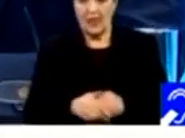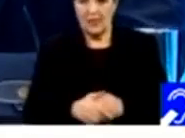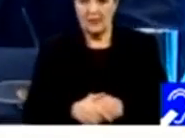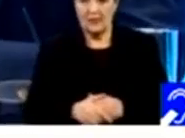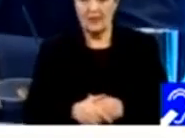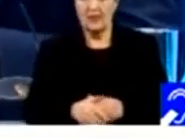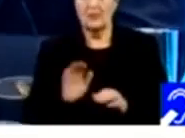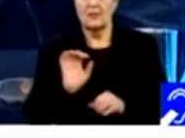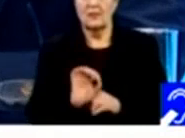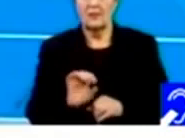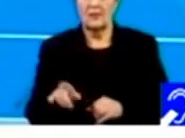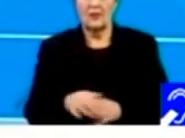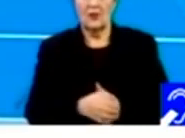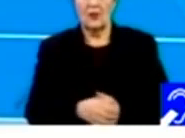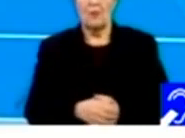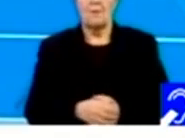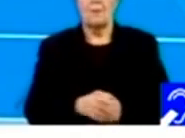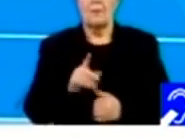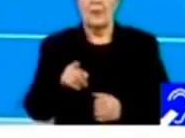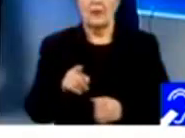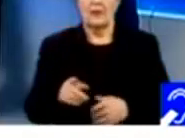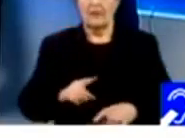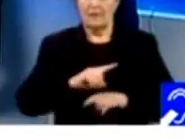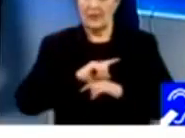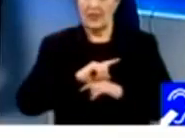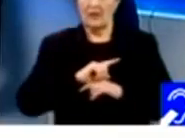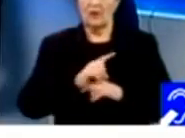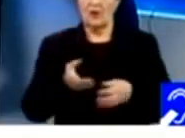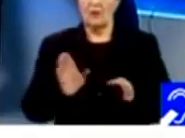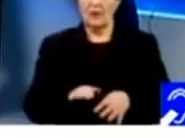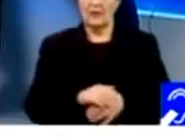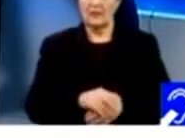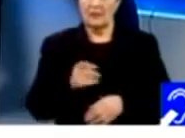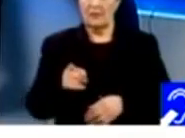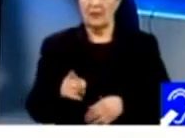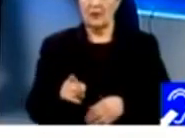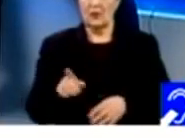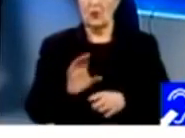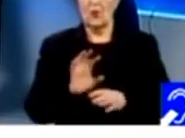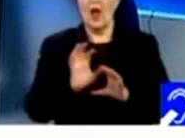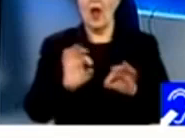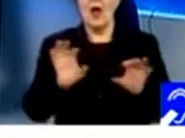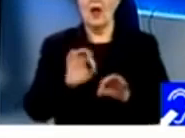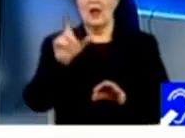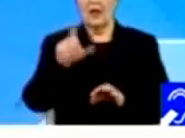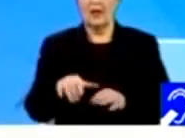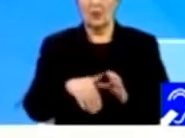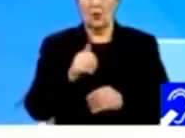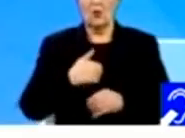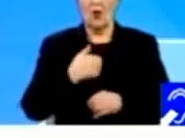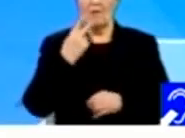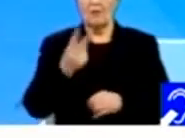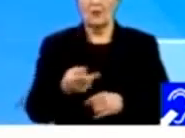Da. Acum, minutul de final, domnilor. Haideți, de final pentru alegători. Vă adresați, vă rog. Eu am văzut